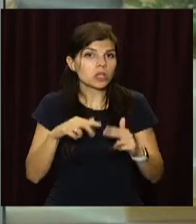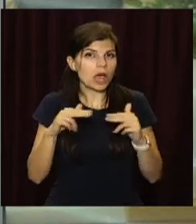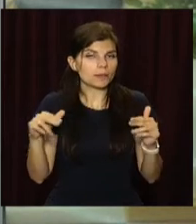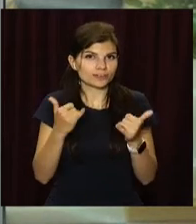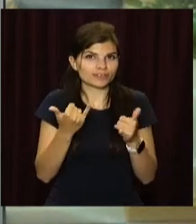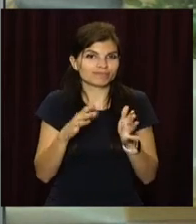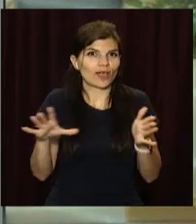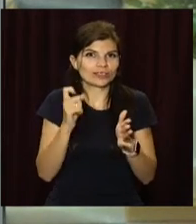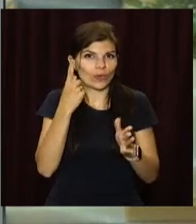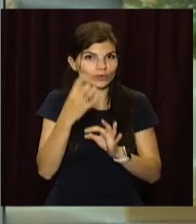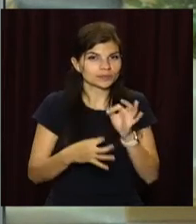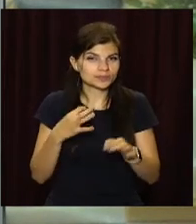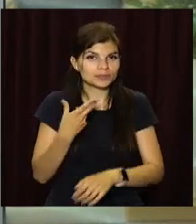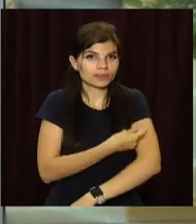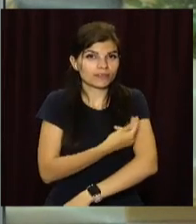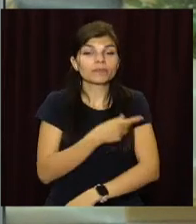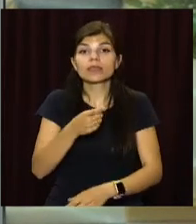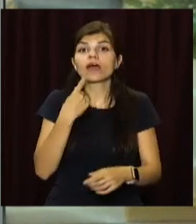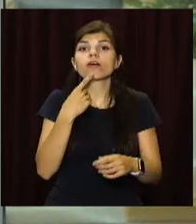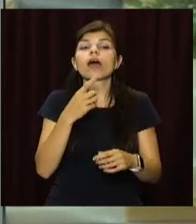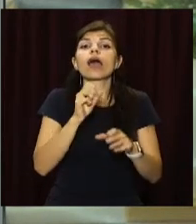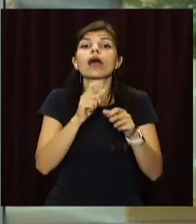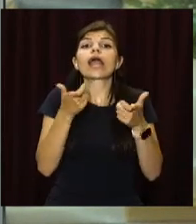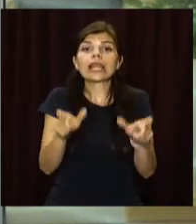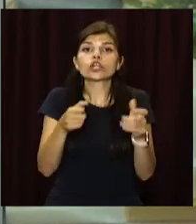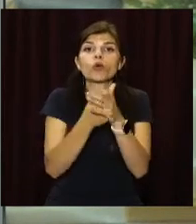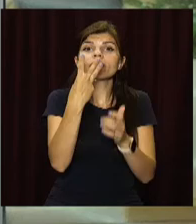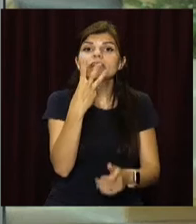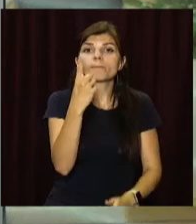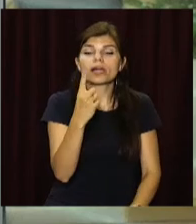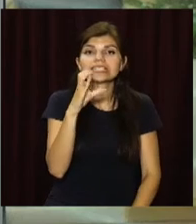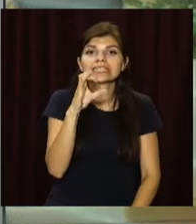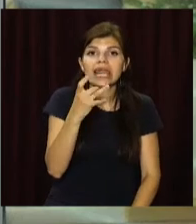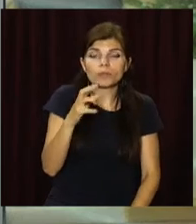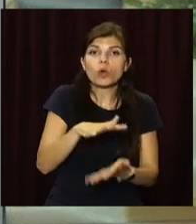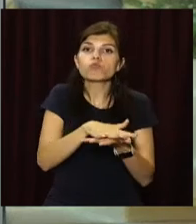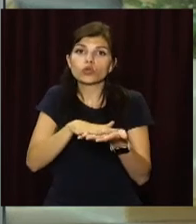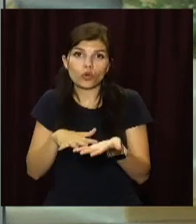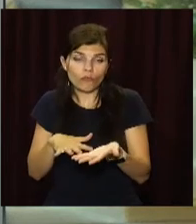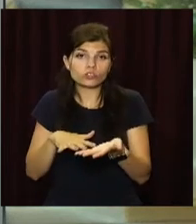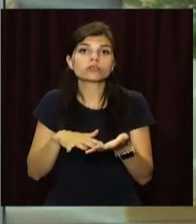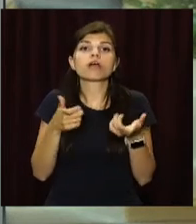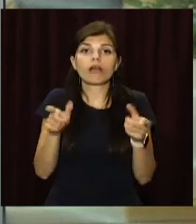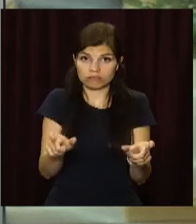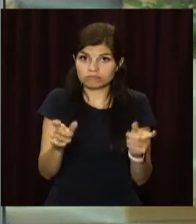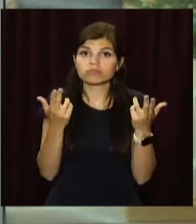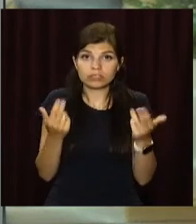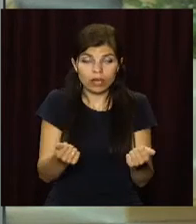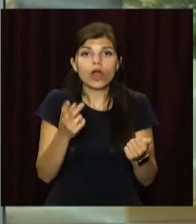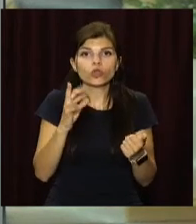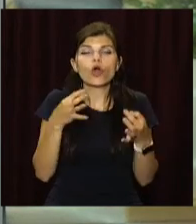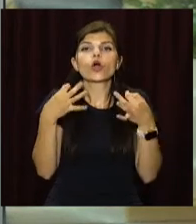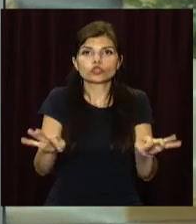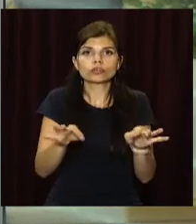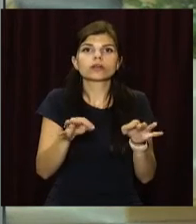Кабмін продовжив карантин в Україні до 31 серпня. Разом з тим урядовці послабили деякі правила, зокрема, дозволили